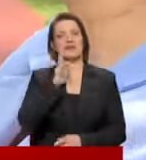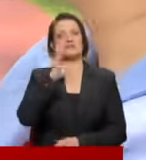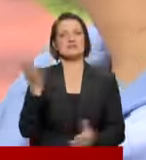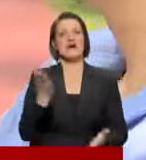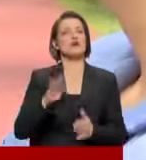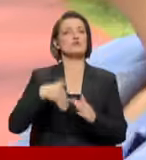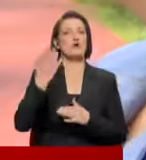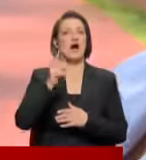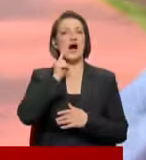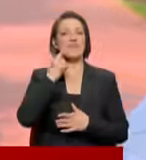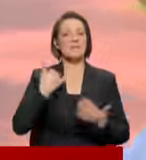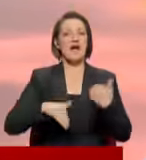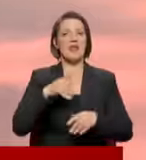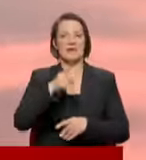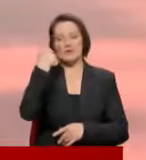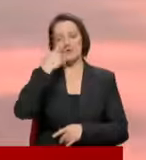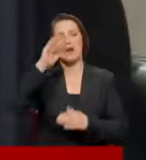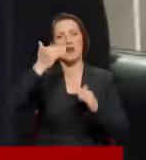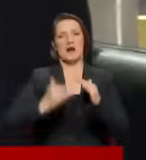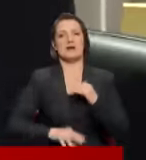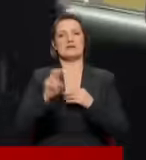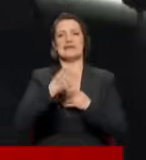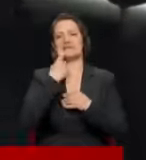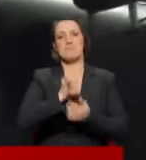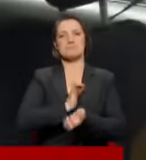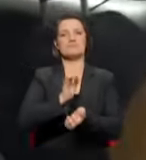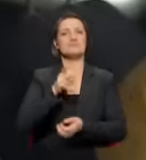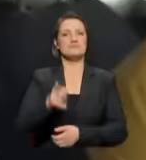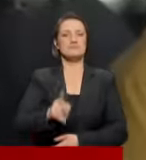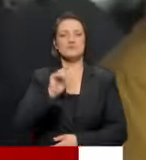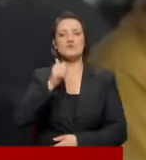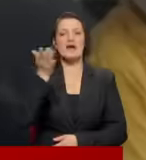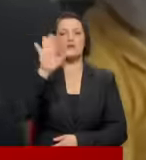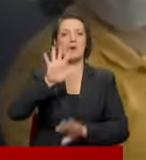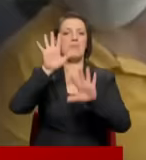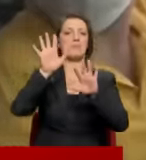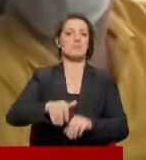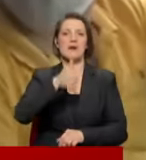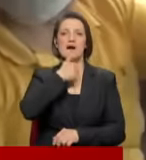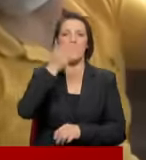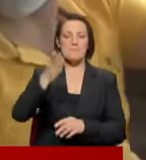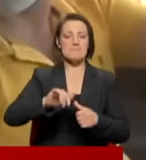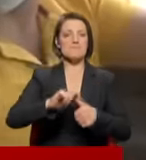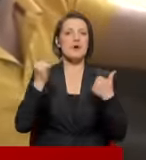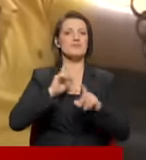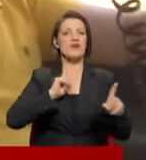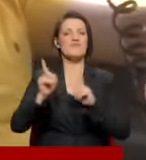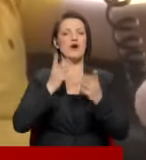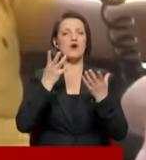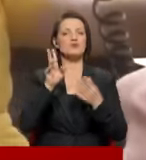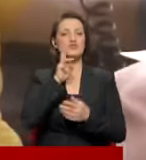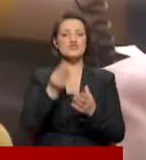daha sonra adam yaralamadan 8 sene aldı. O saldırıdan günler sonra yakalanan Ragıp Canan daha boşanma davaları